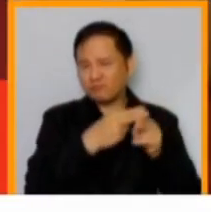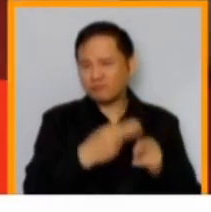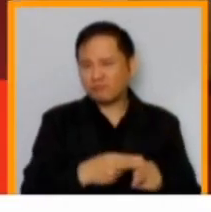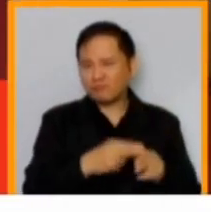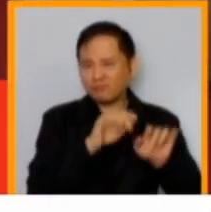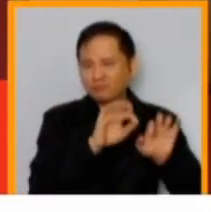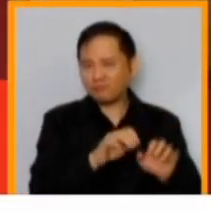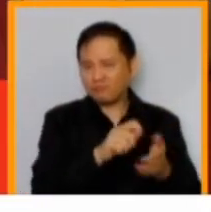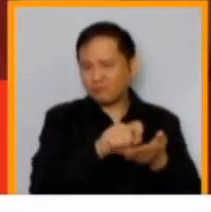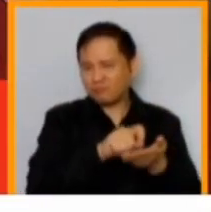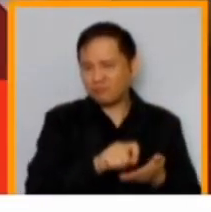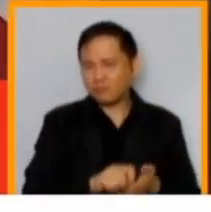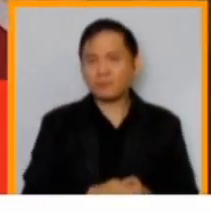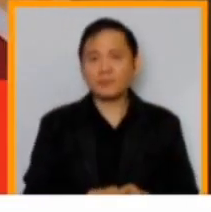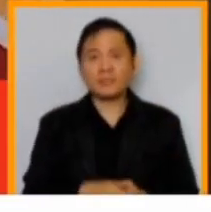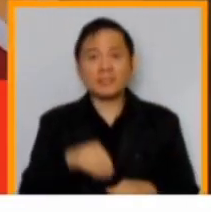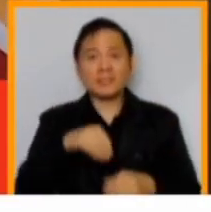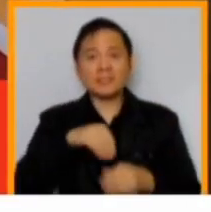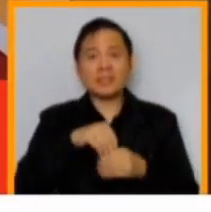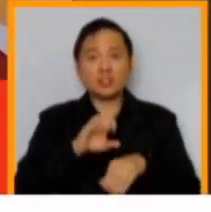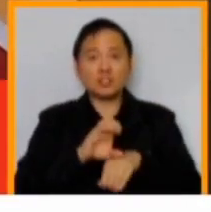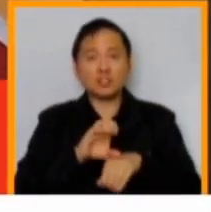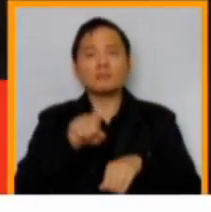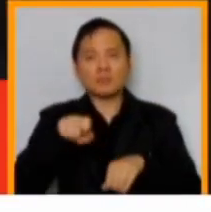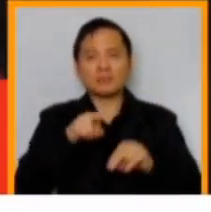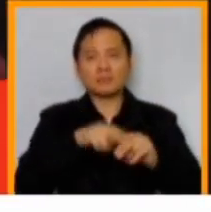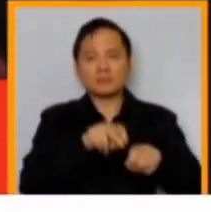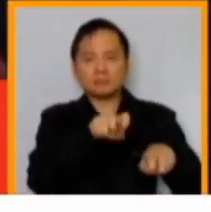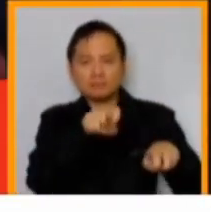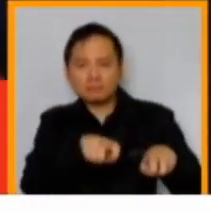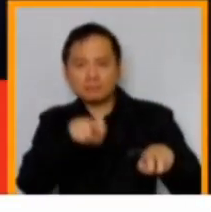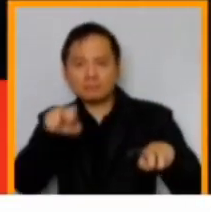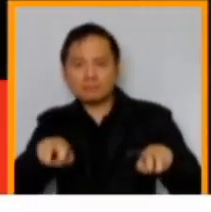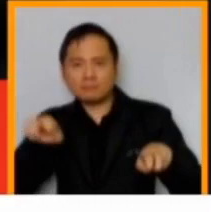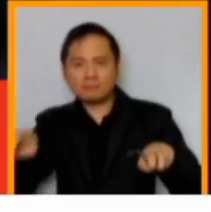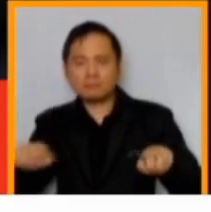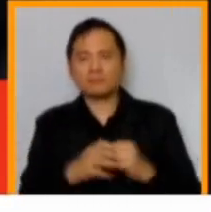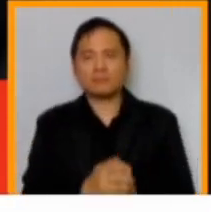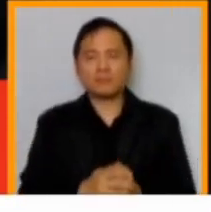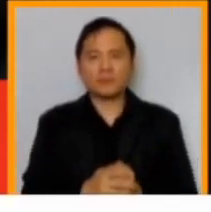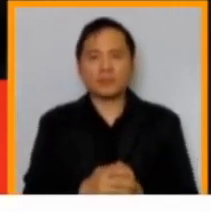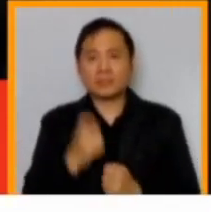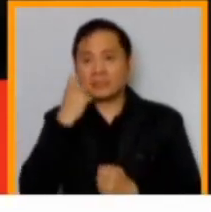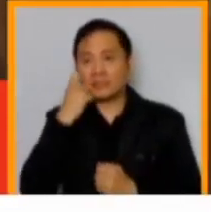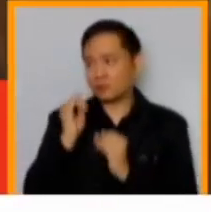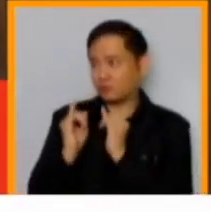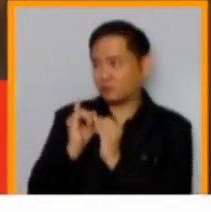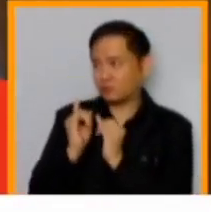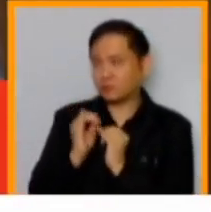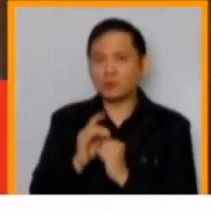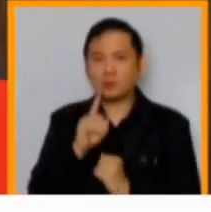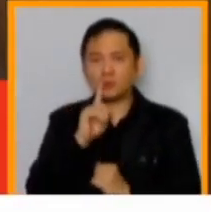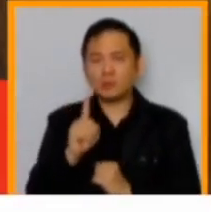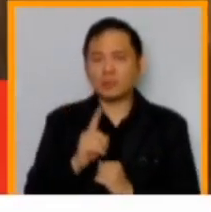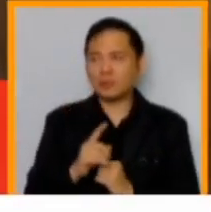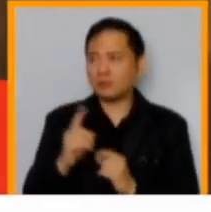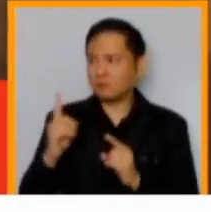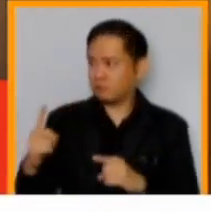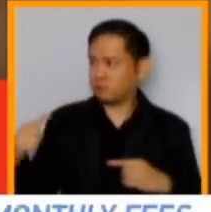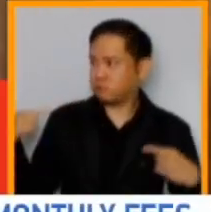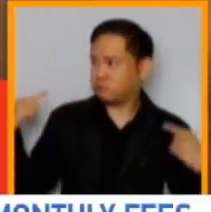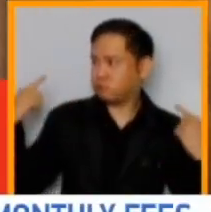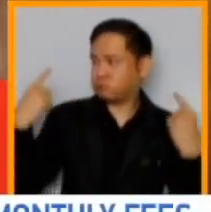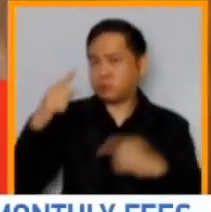sa loob ng simbahan. Si Roland, isa sa mga debotong nakausap namin, ilang dekada ng deboto ng Puong Nazareno. Tuwing